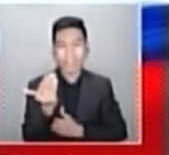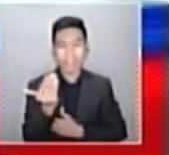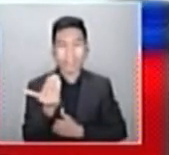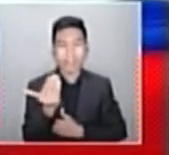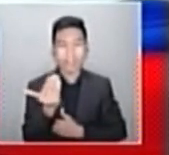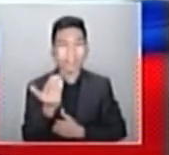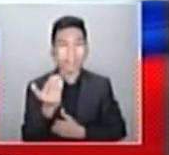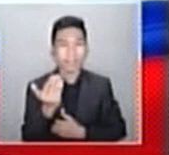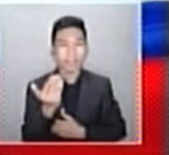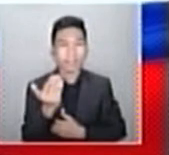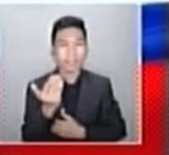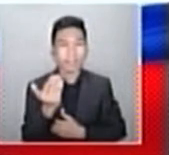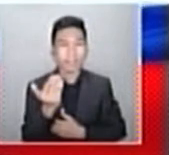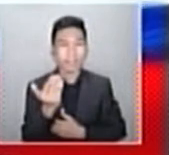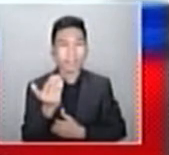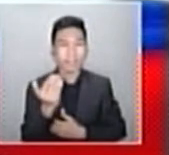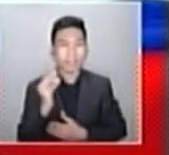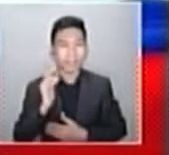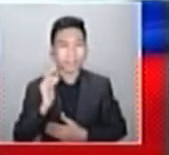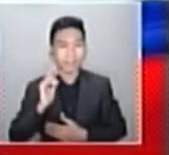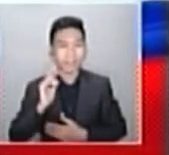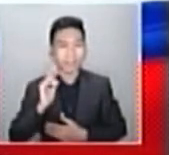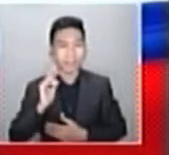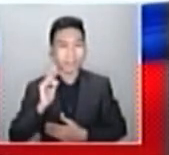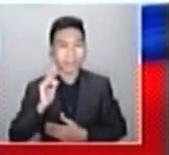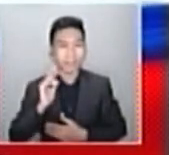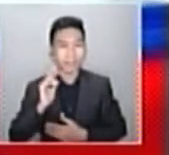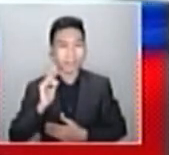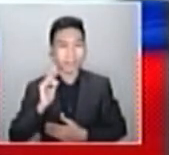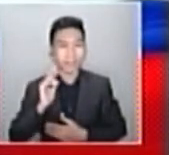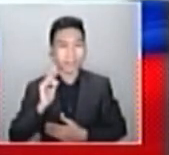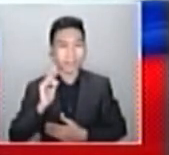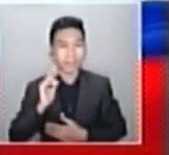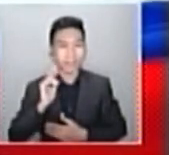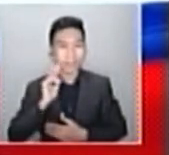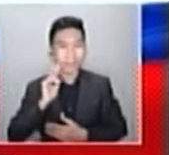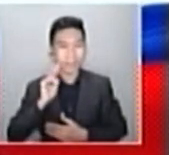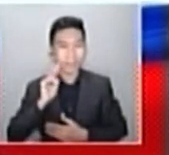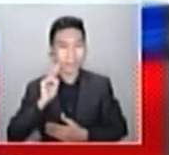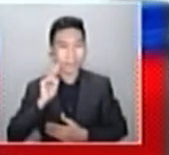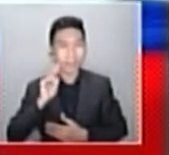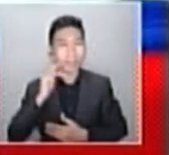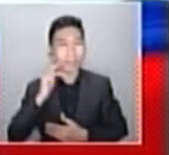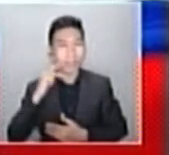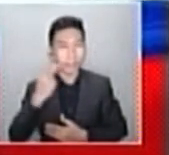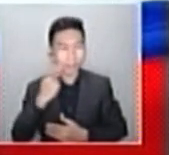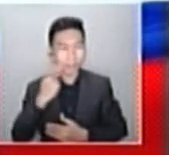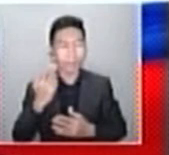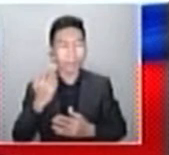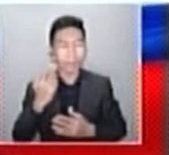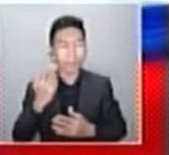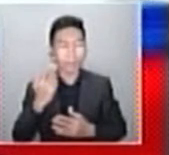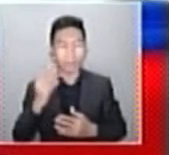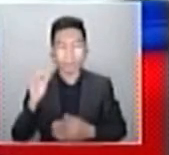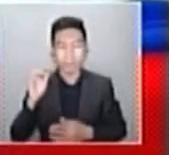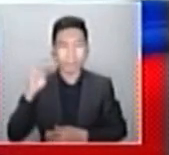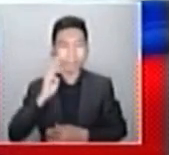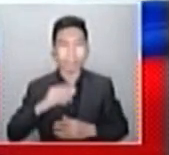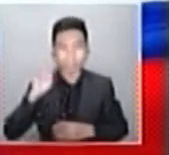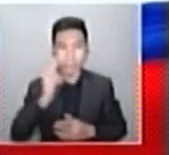Party, also known as the Labor Party Philippines. Kami po sa Labor Party ay